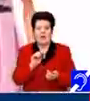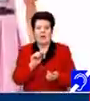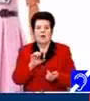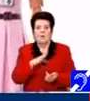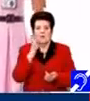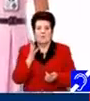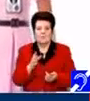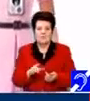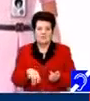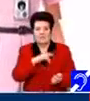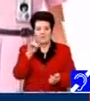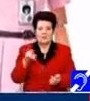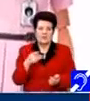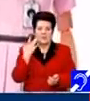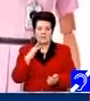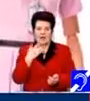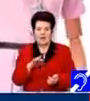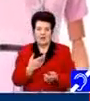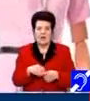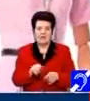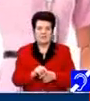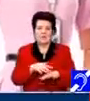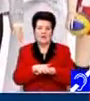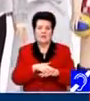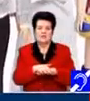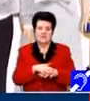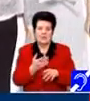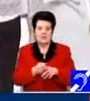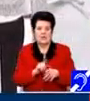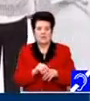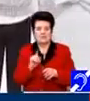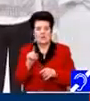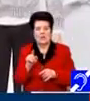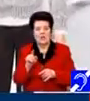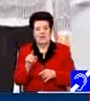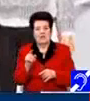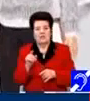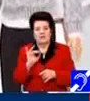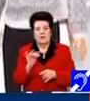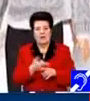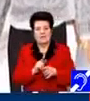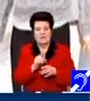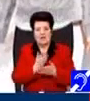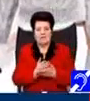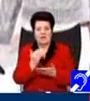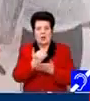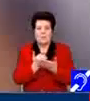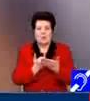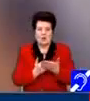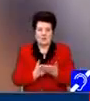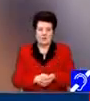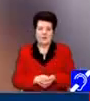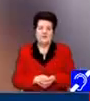cum ar fi aviatoarea americană Amelia Earhart sau matematiciana afroamericană Katherine Johnson, care a lucrat la programele spațiale